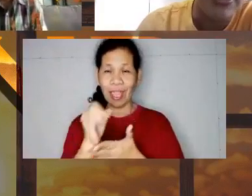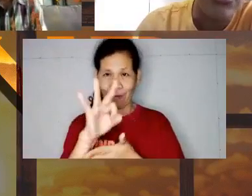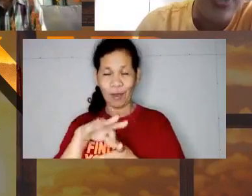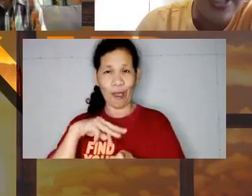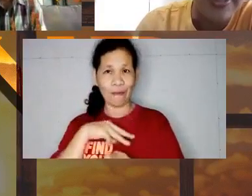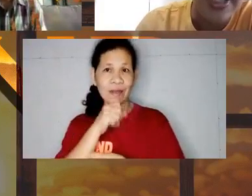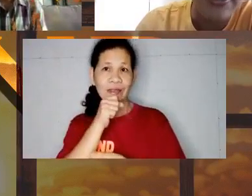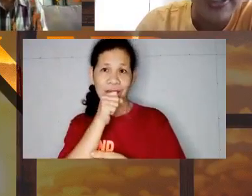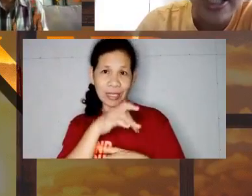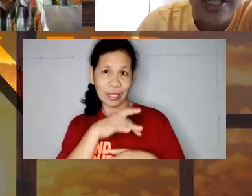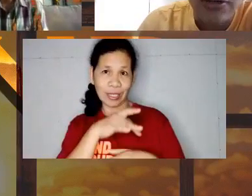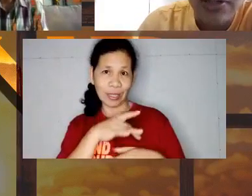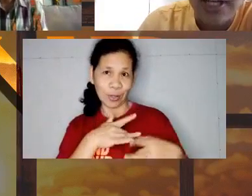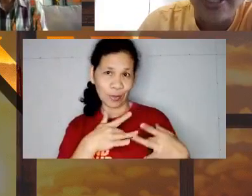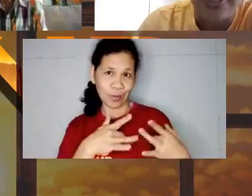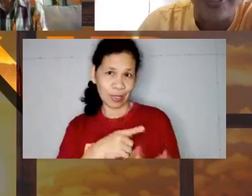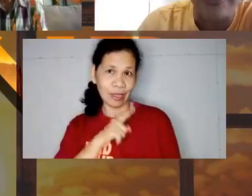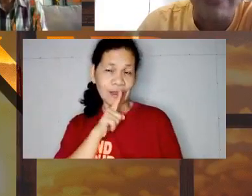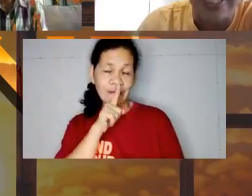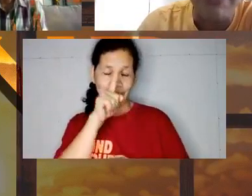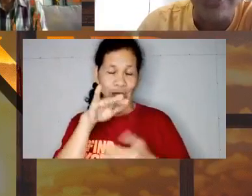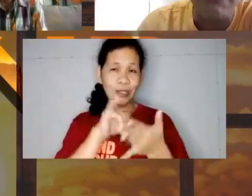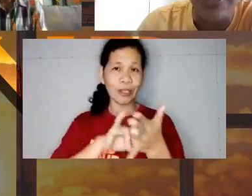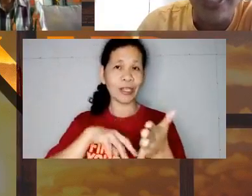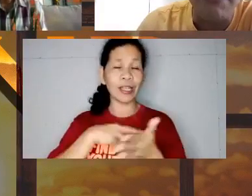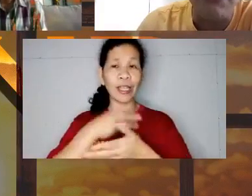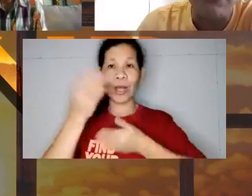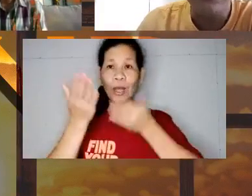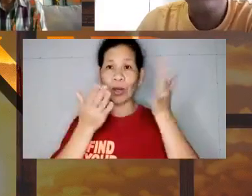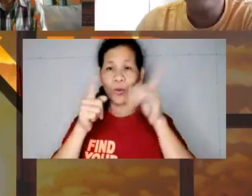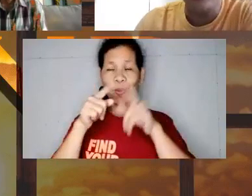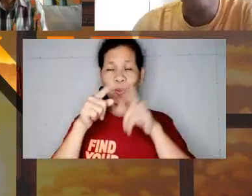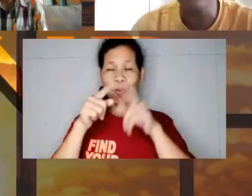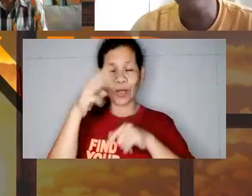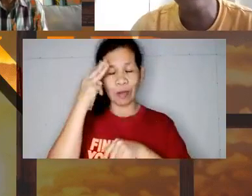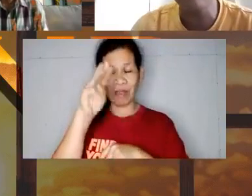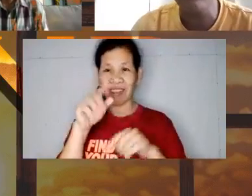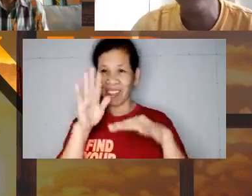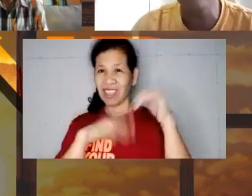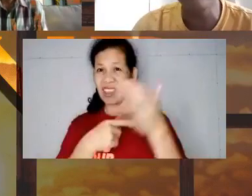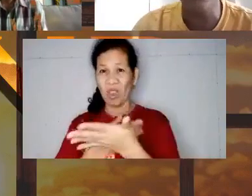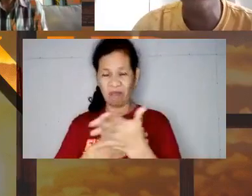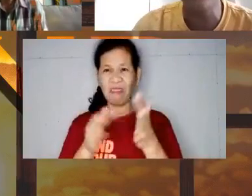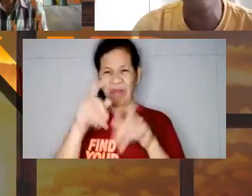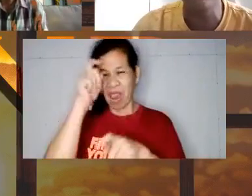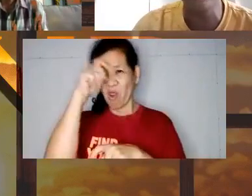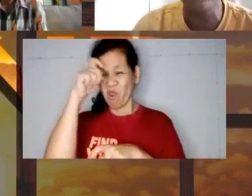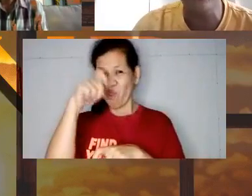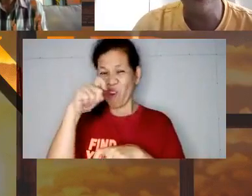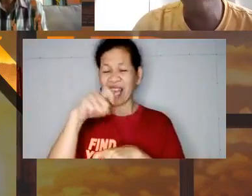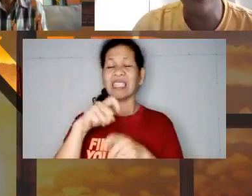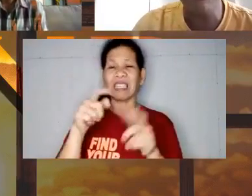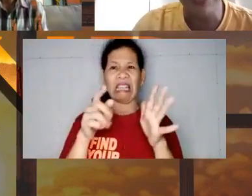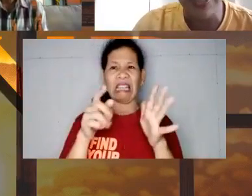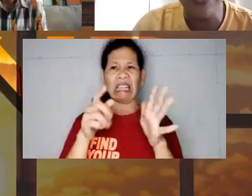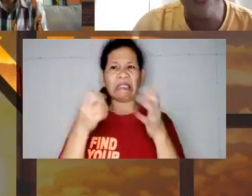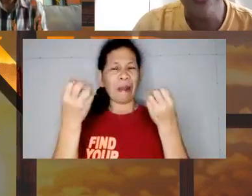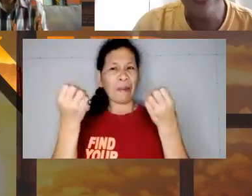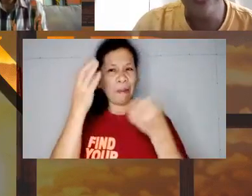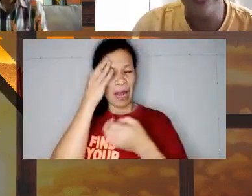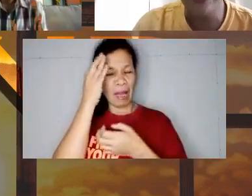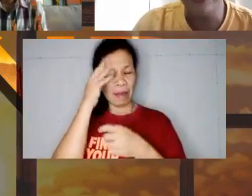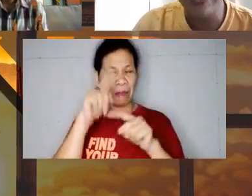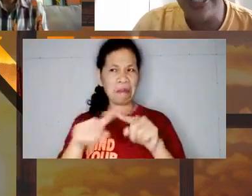at may katotohanan tayo naglilingkod sa Kanya. Kaysa marami ka namang alam, hindi ka naman seryoso sa Panginoon, wala din yun, useless. Marami